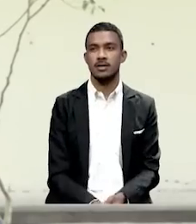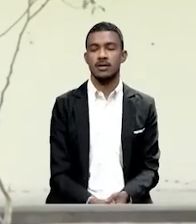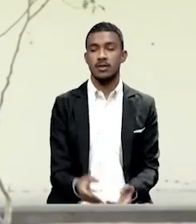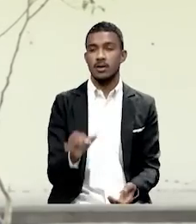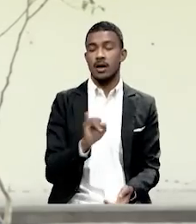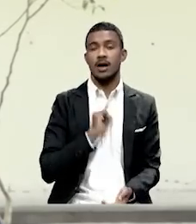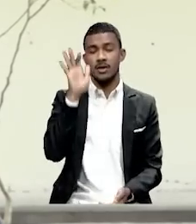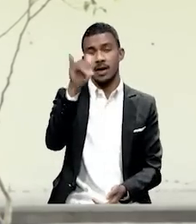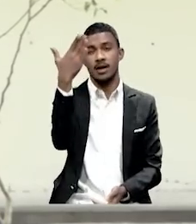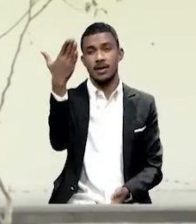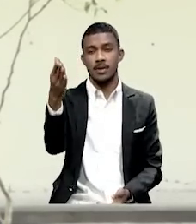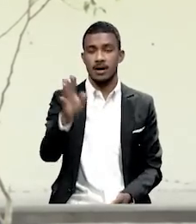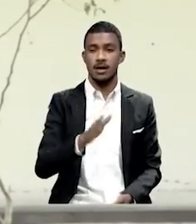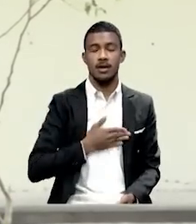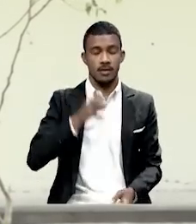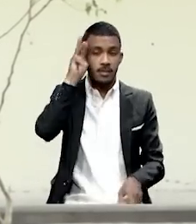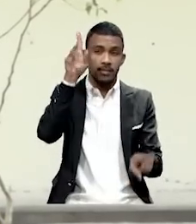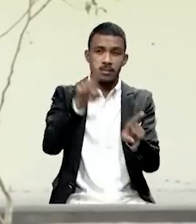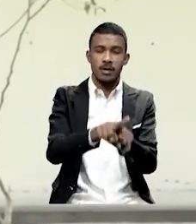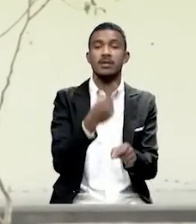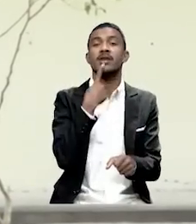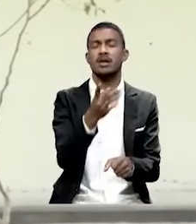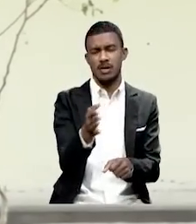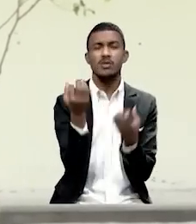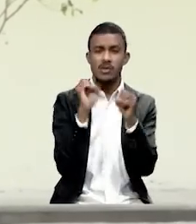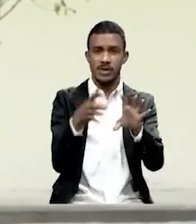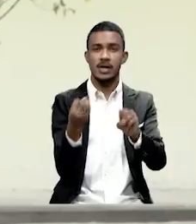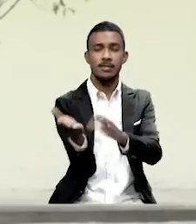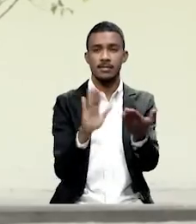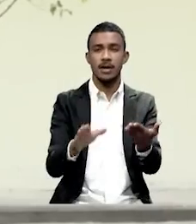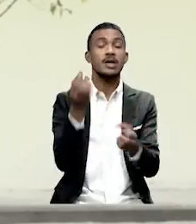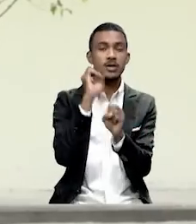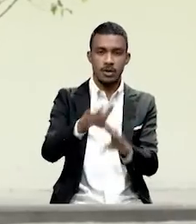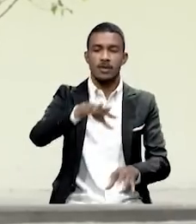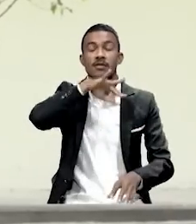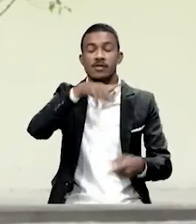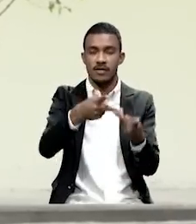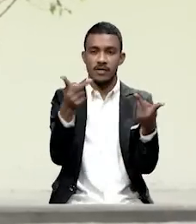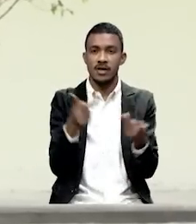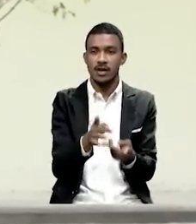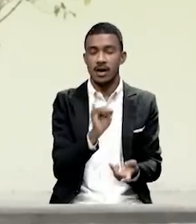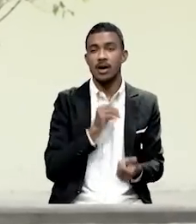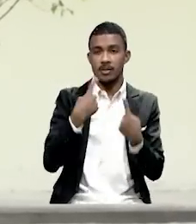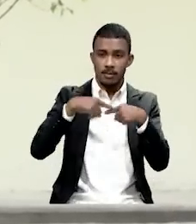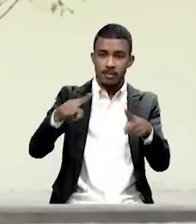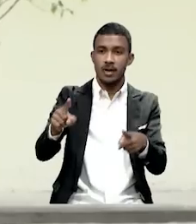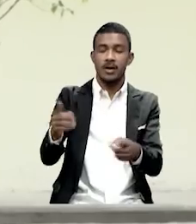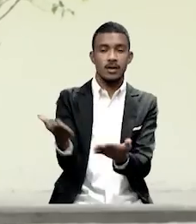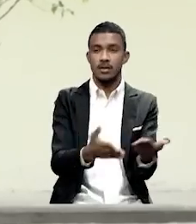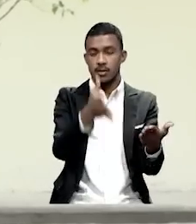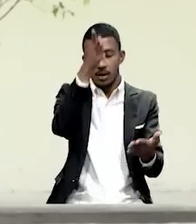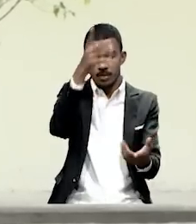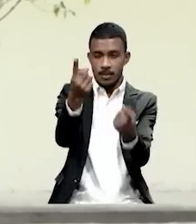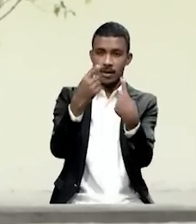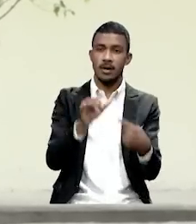sen ba mus ni han maun dia usit mate ba par be. So ba sampa de ne ba ne ma ba foti katuas mai fali. Mesa